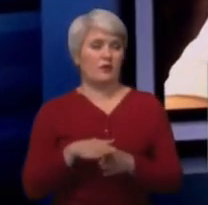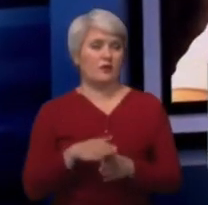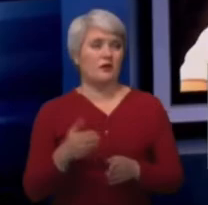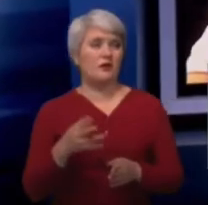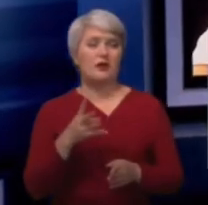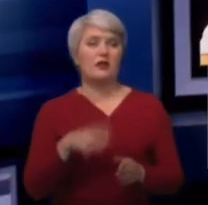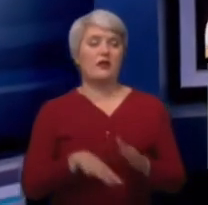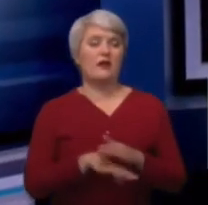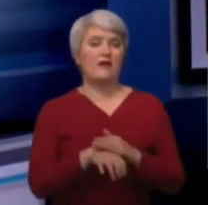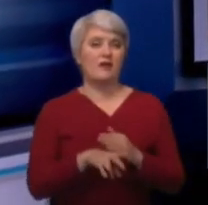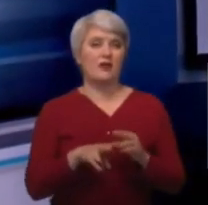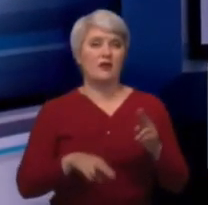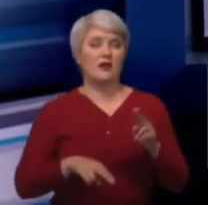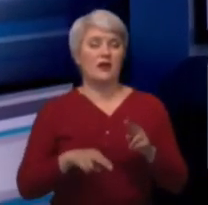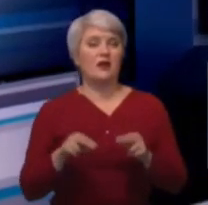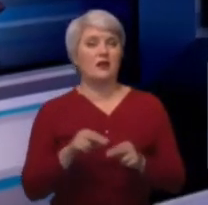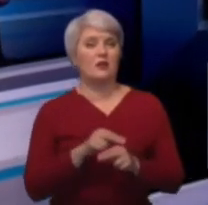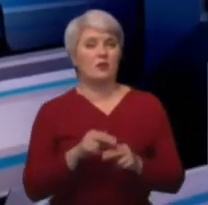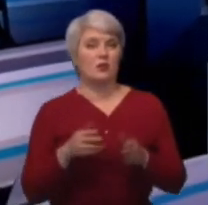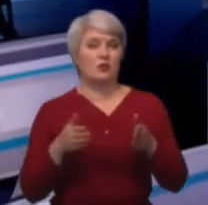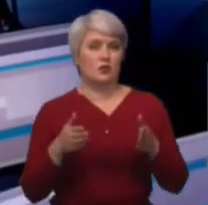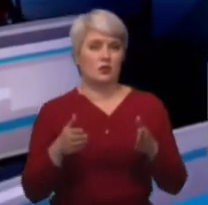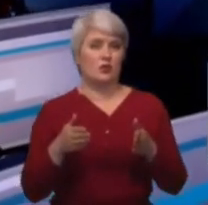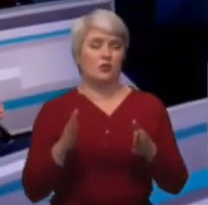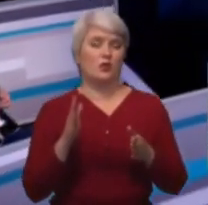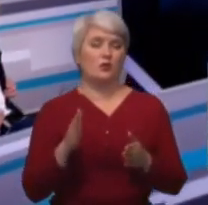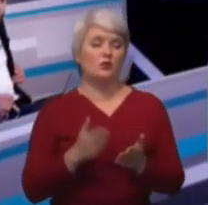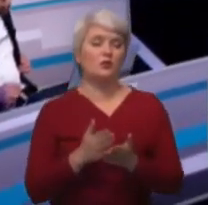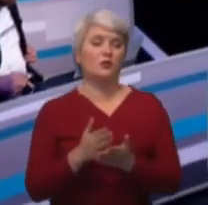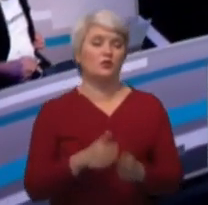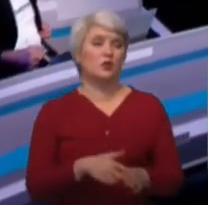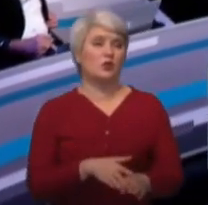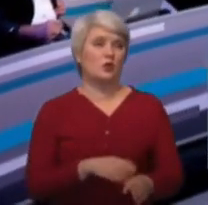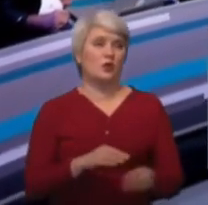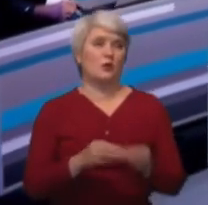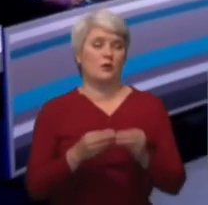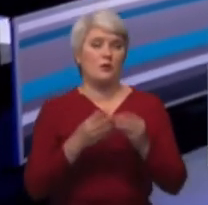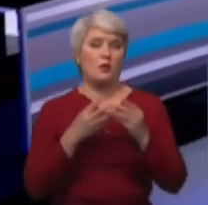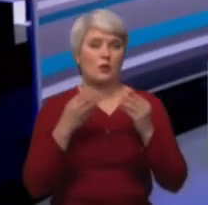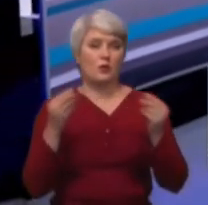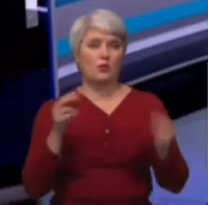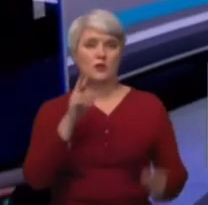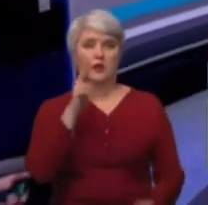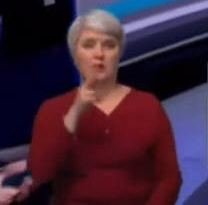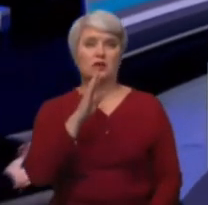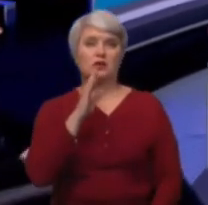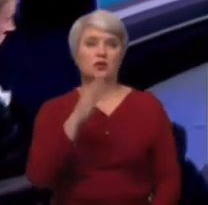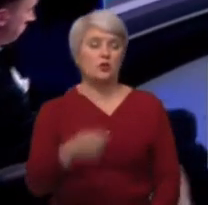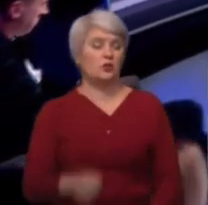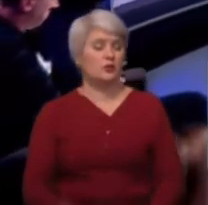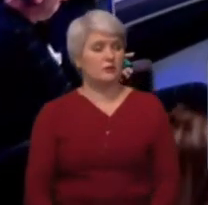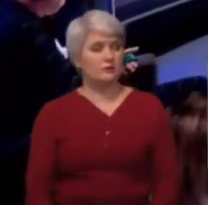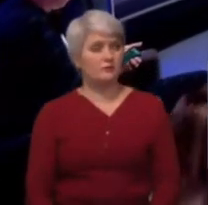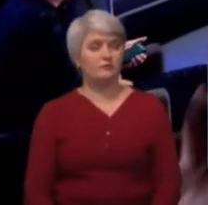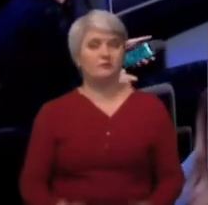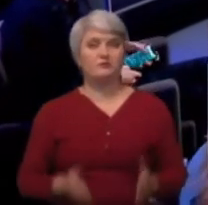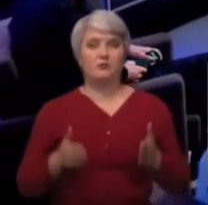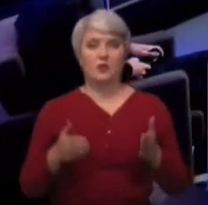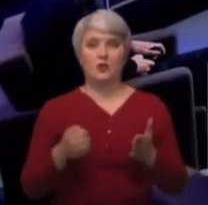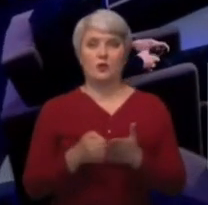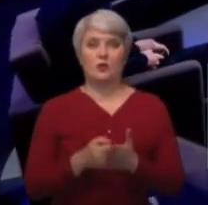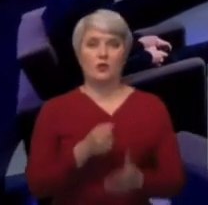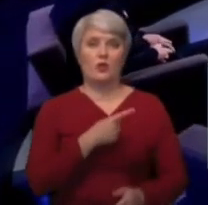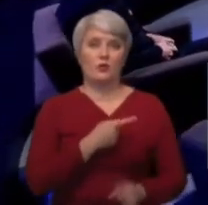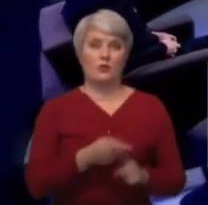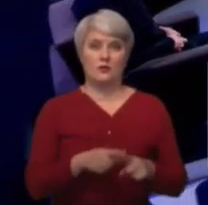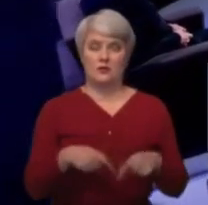не воровать настройки на ремонте дорог, то дороги будут служить долго, и эта проблема уйдет буквально за 3-4 года. Ну, дорога до Одеси – це ж